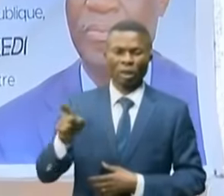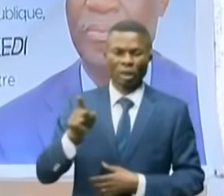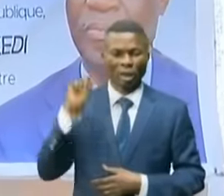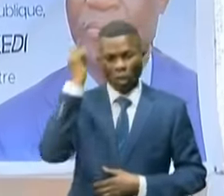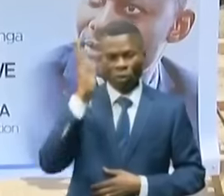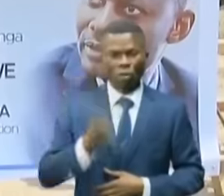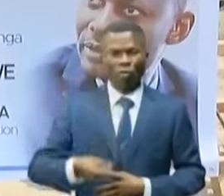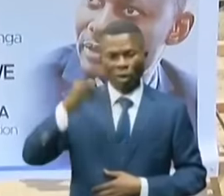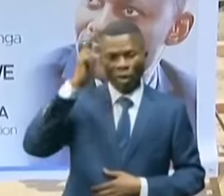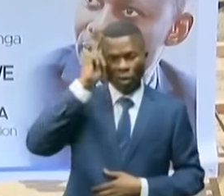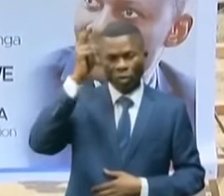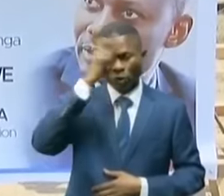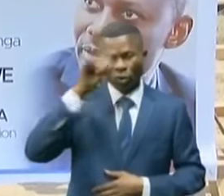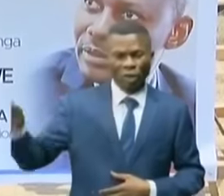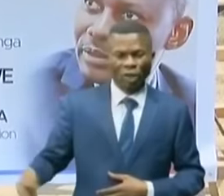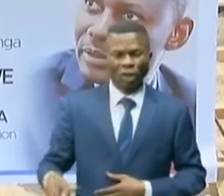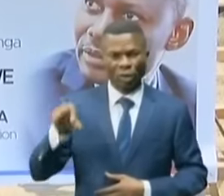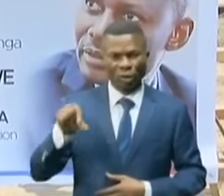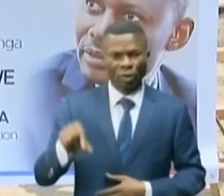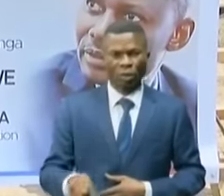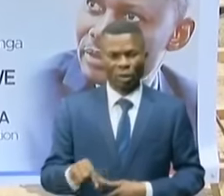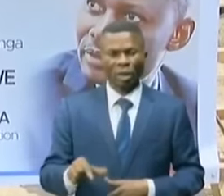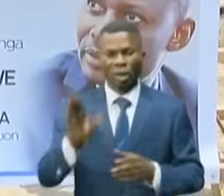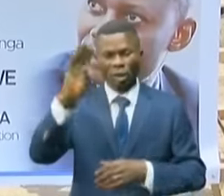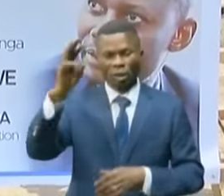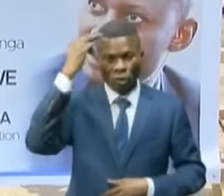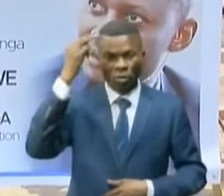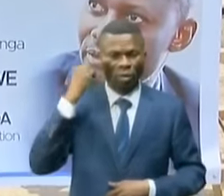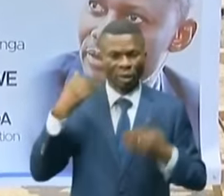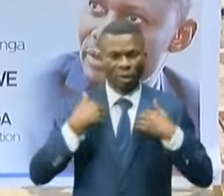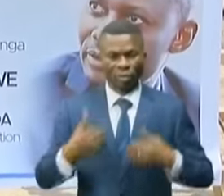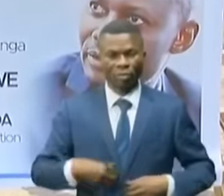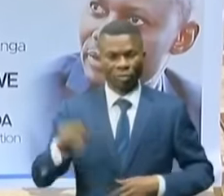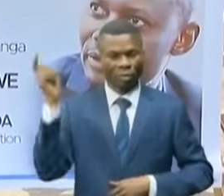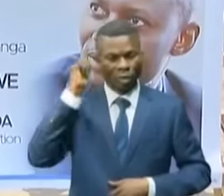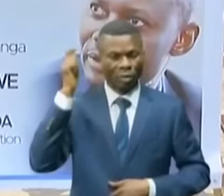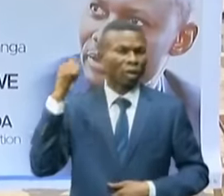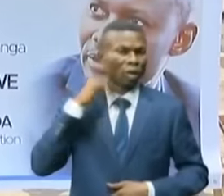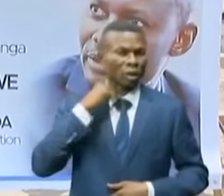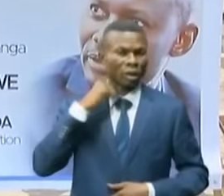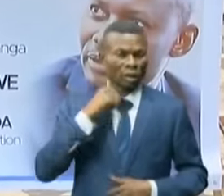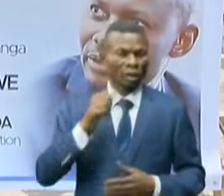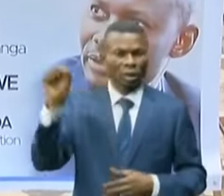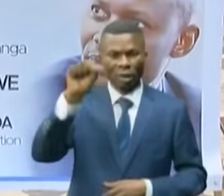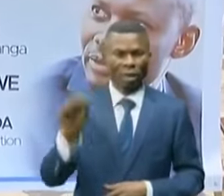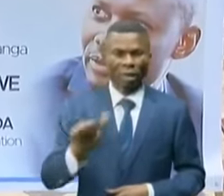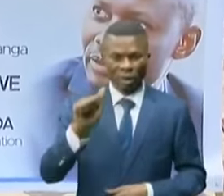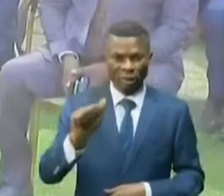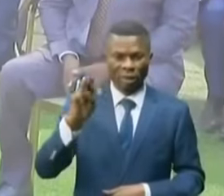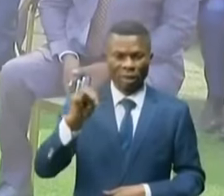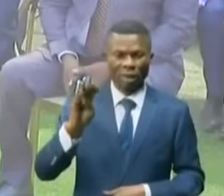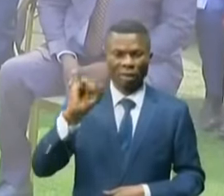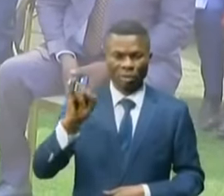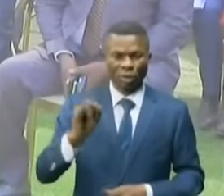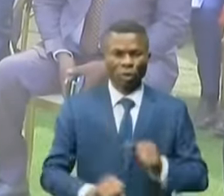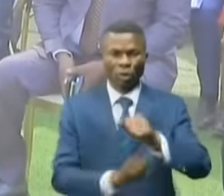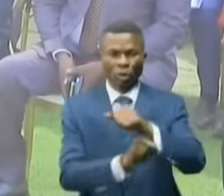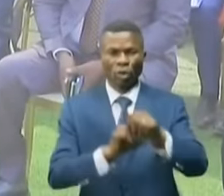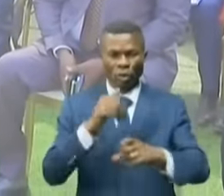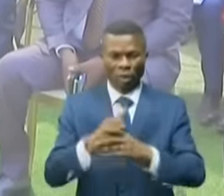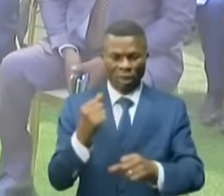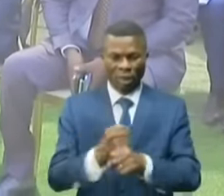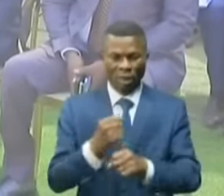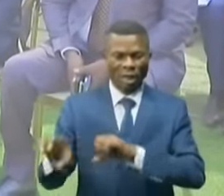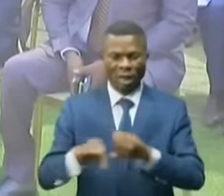gouverneur d'Okatonga, Jacques Aboula Katwe, et son ministre de la Santé, le professeur docteur Sambi Boulanda, pour leur accompagnement dans la réalisation